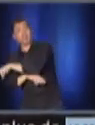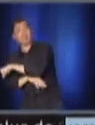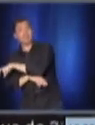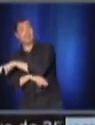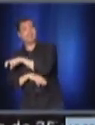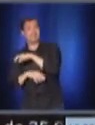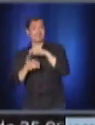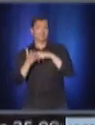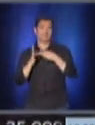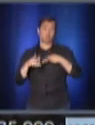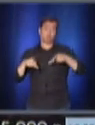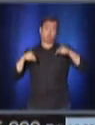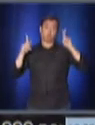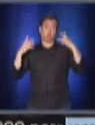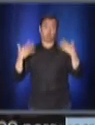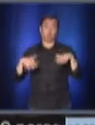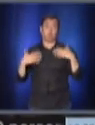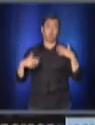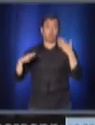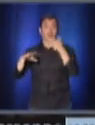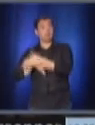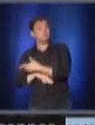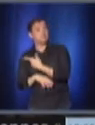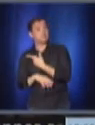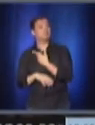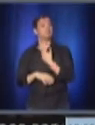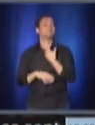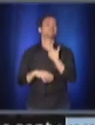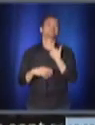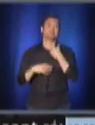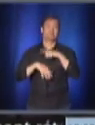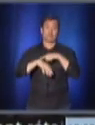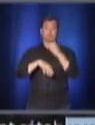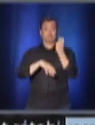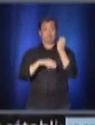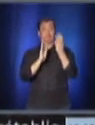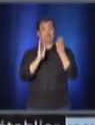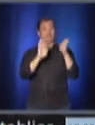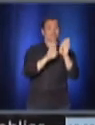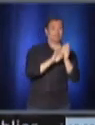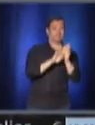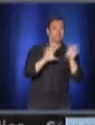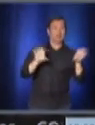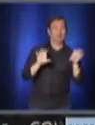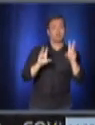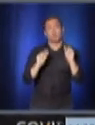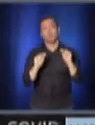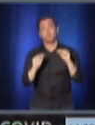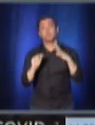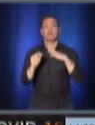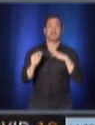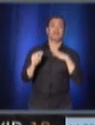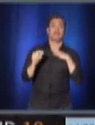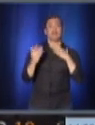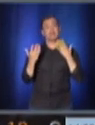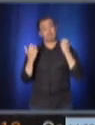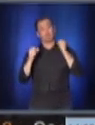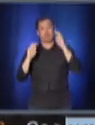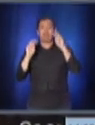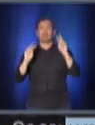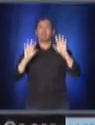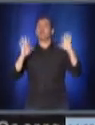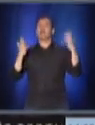y a une façon de faire, c'est de fermer les à certaines heures. Je ne suis pas en train de vous dire c'est ça qui va se passer, mais on va regarder la genèse des